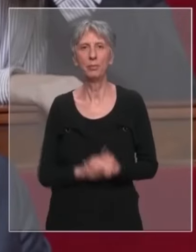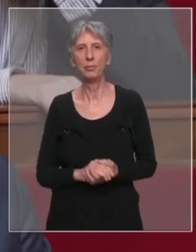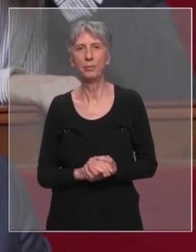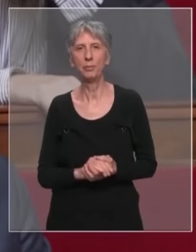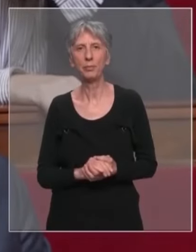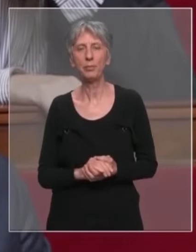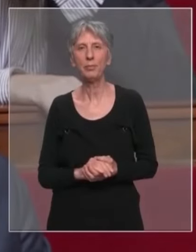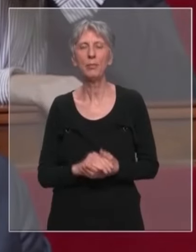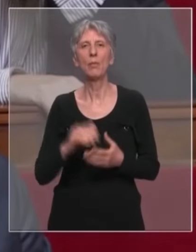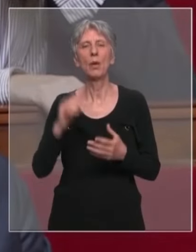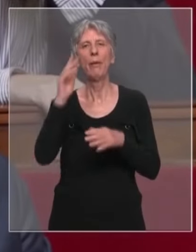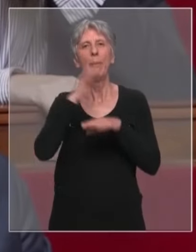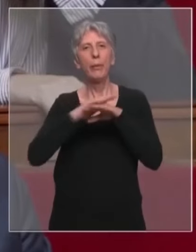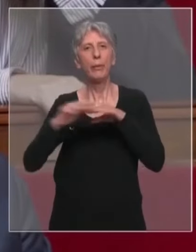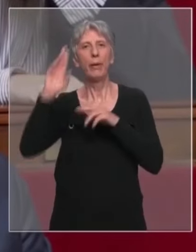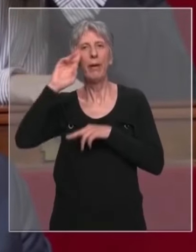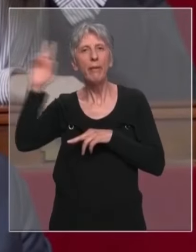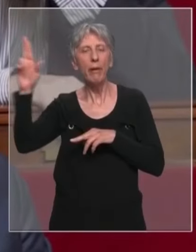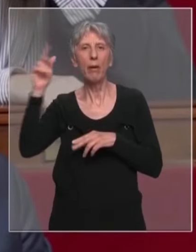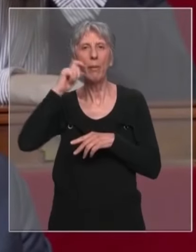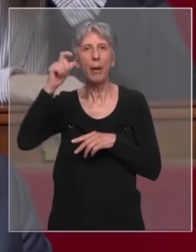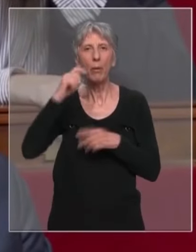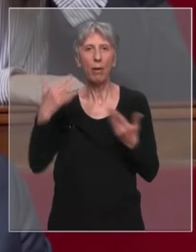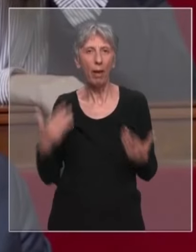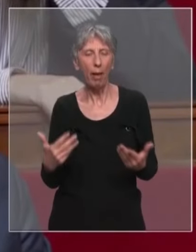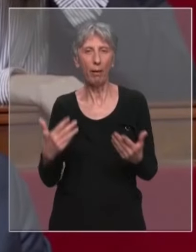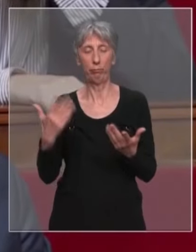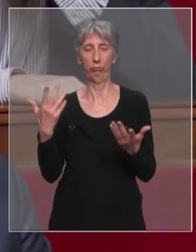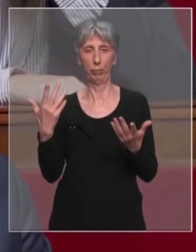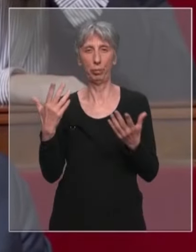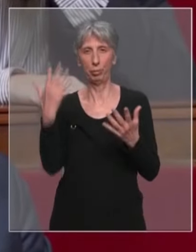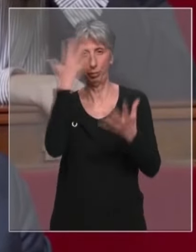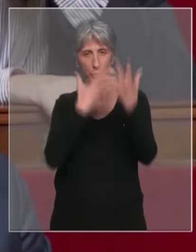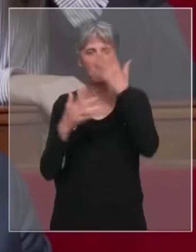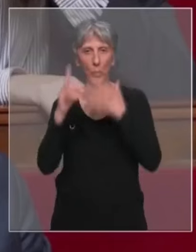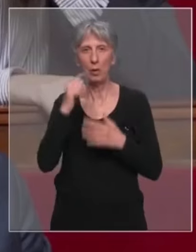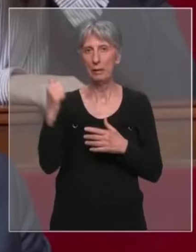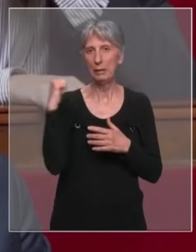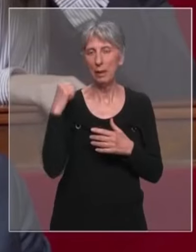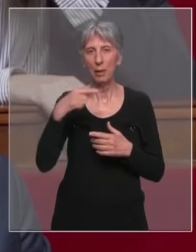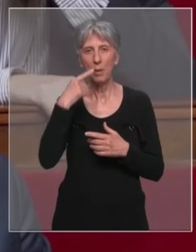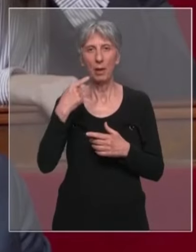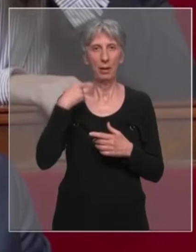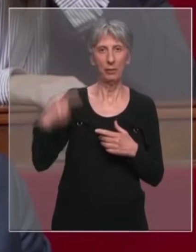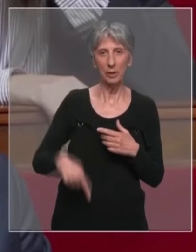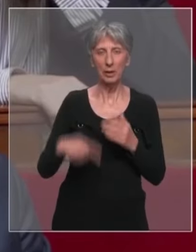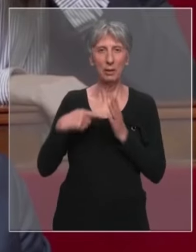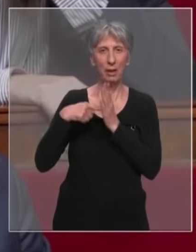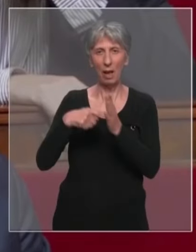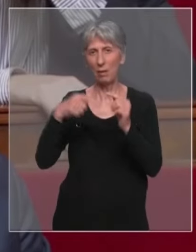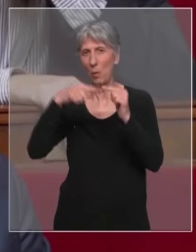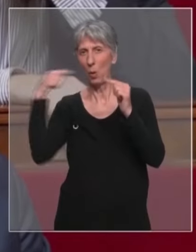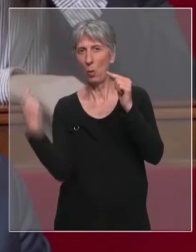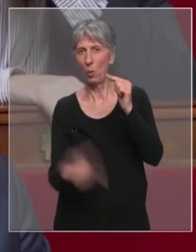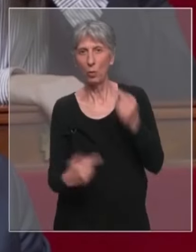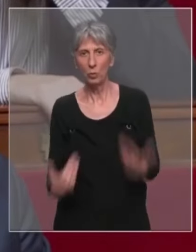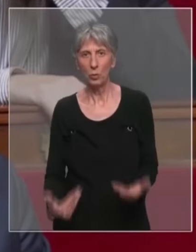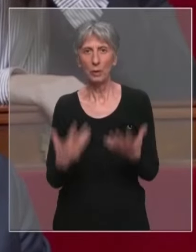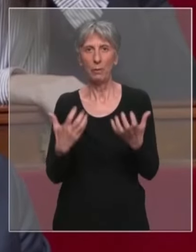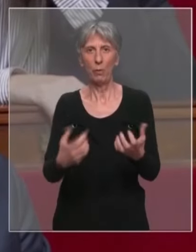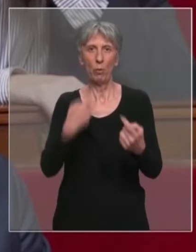Les doux rêveurs du macronisme ont un peu la gueule de bois. Hier, nous parlions de déficit et dette abyssale. Aujourd'hui, c'est du logement dont je